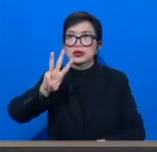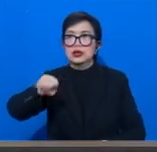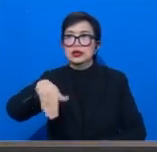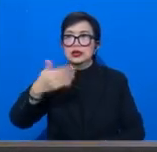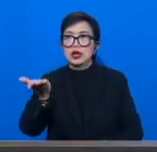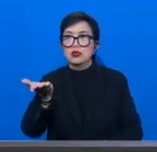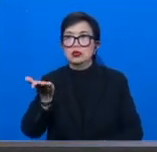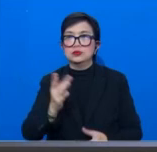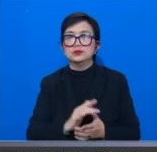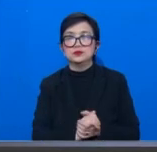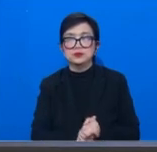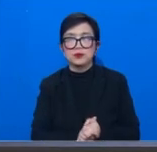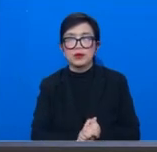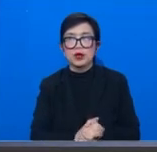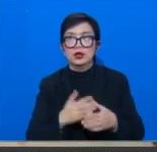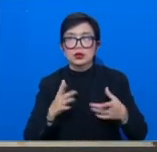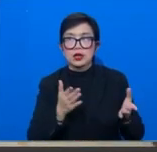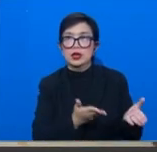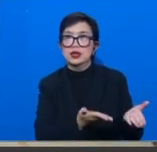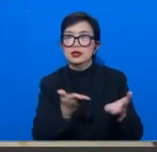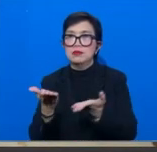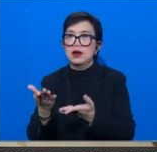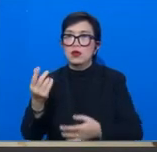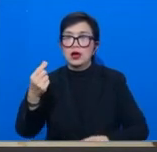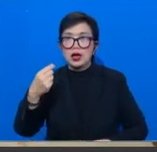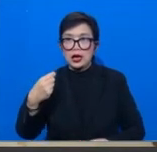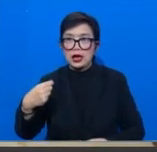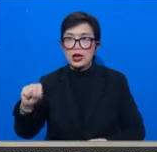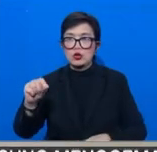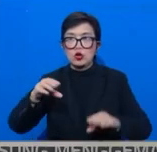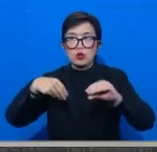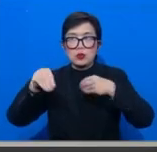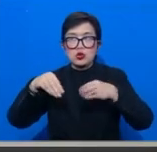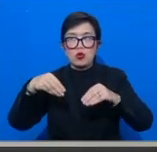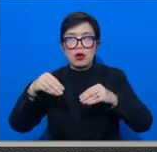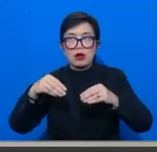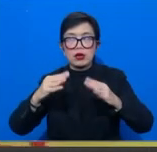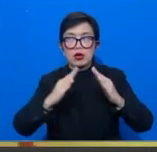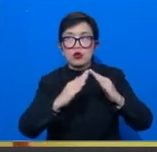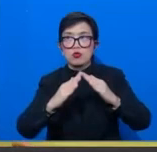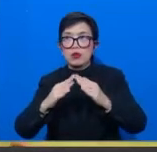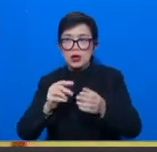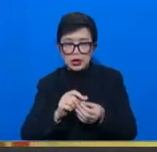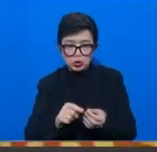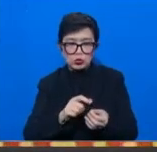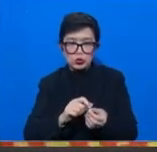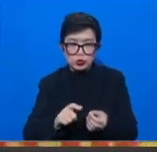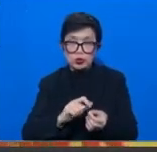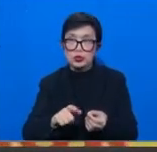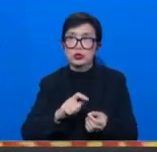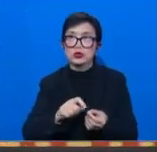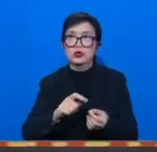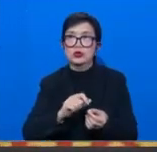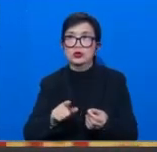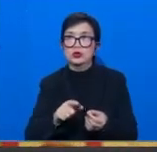mineral. Uang koin kemudian dibawa langsung ke kantor pemasaran perumahan untuk dihitung satu persatu. Proses penghitungan uang